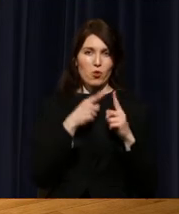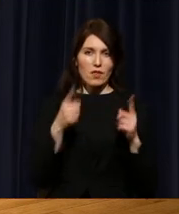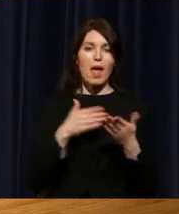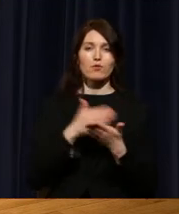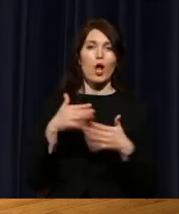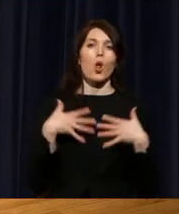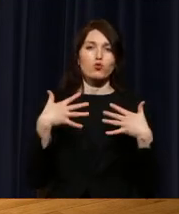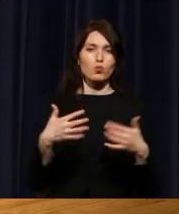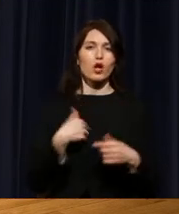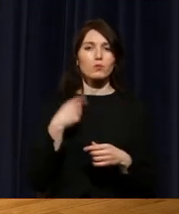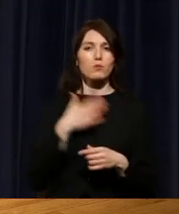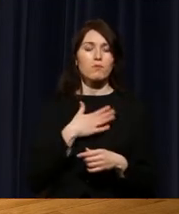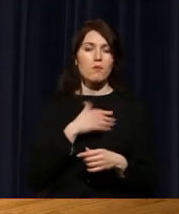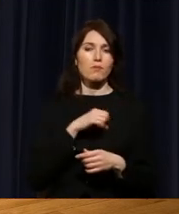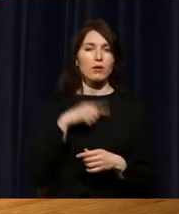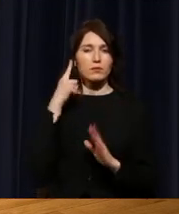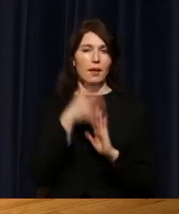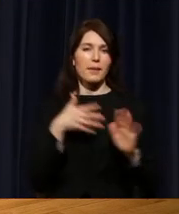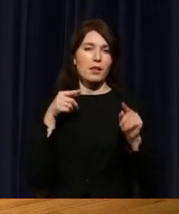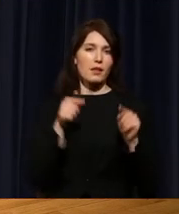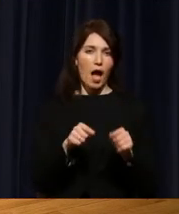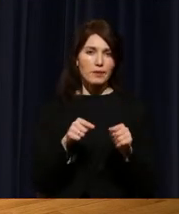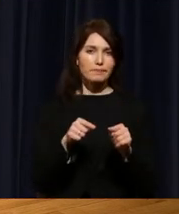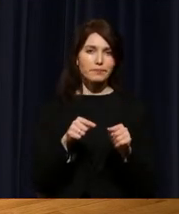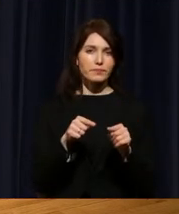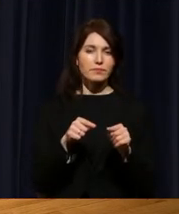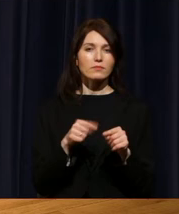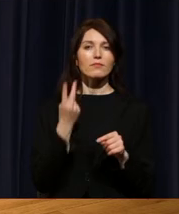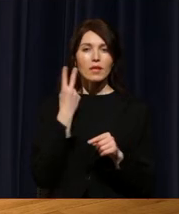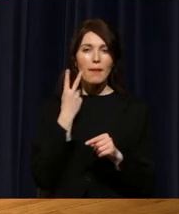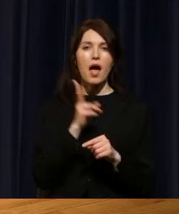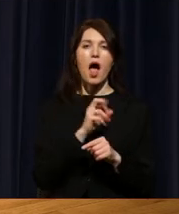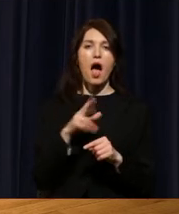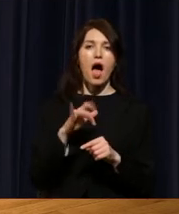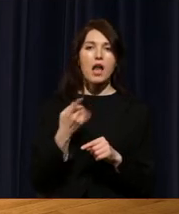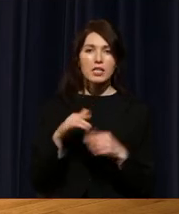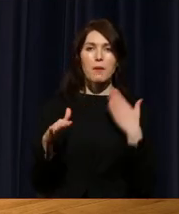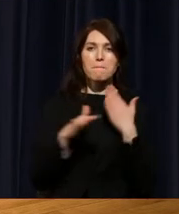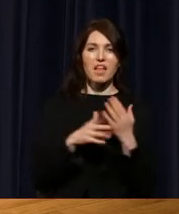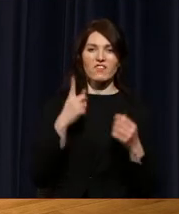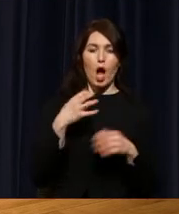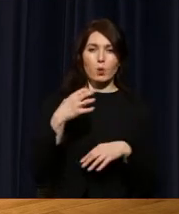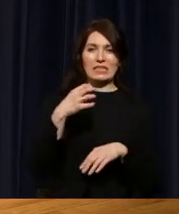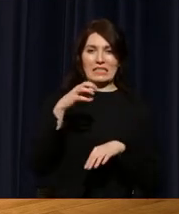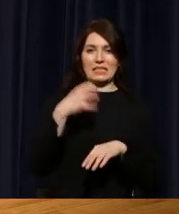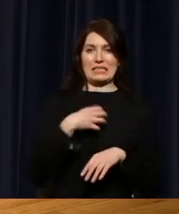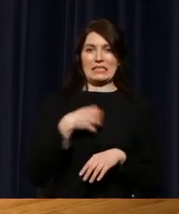uz priekšu, man tā bilde veidojas apmēram tāda. Kamēr Kārls tur man palīdz vien konkrētu slimību